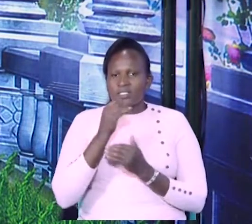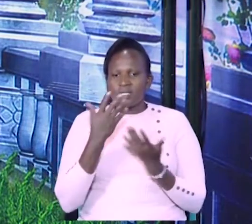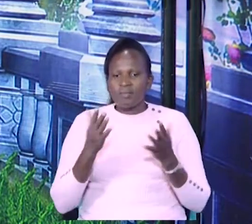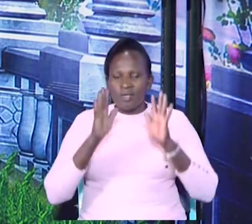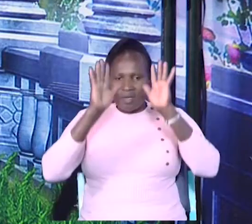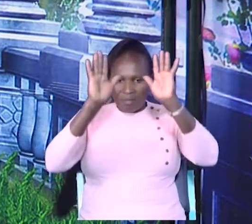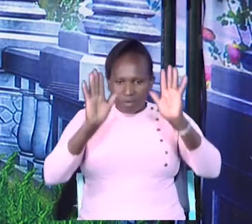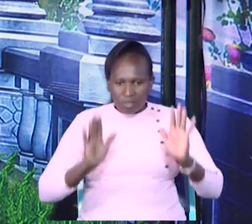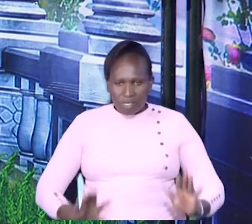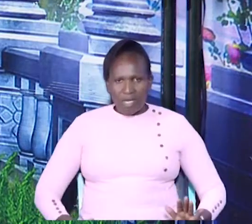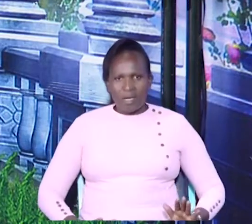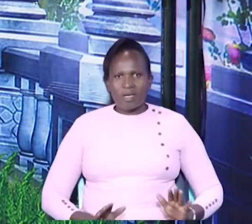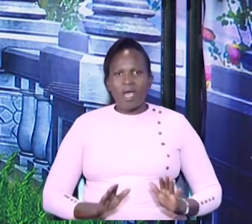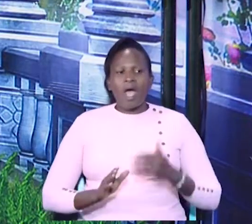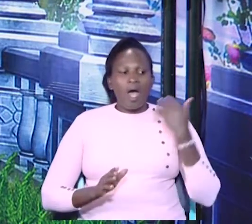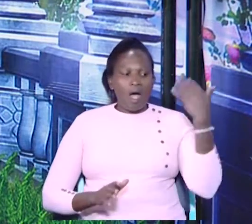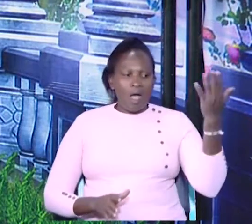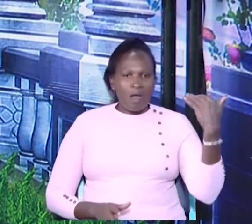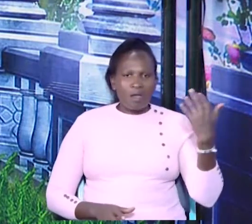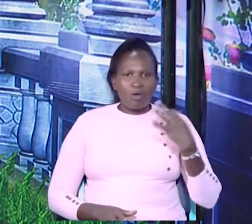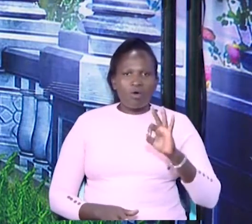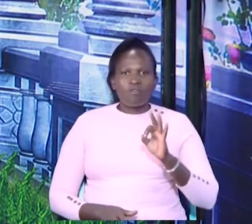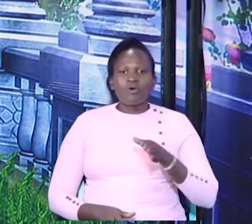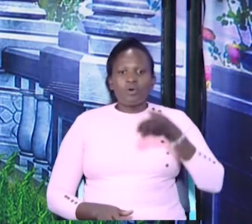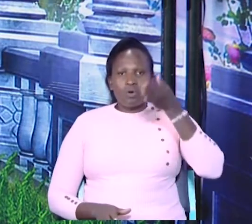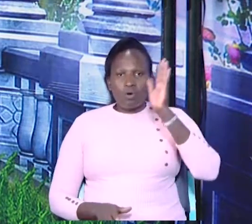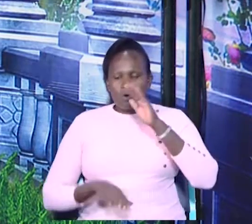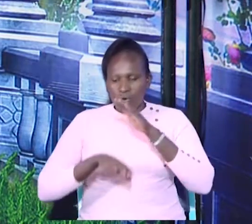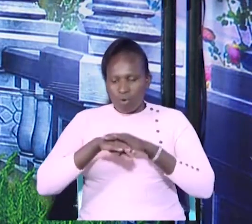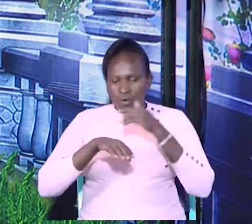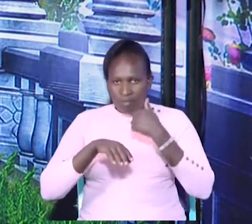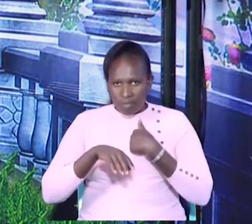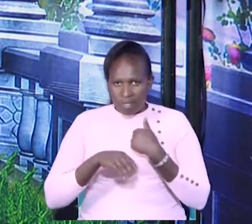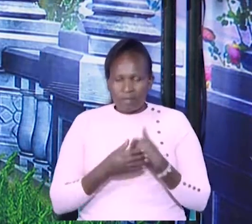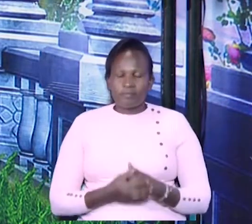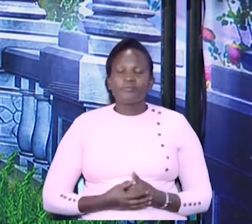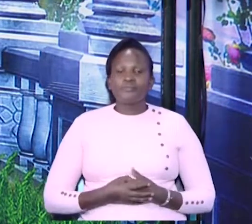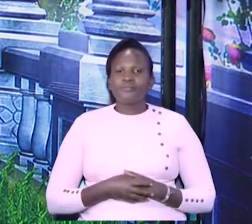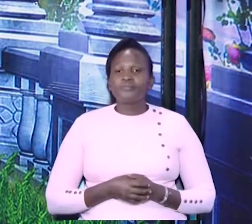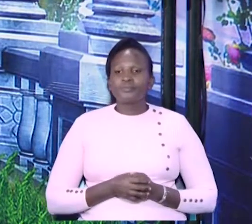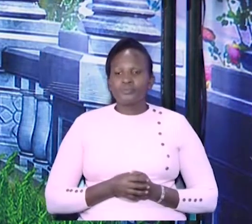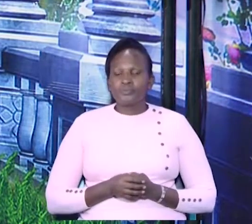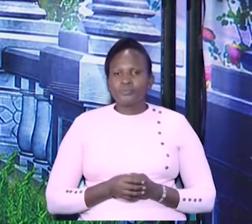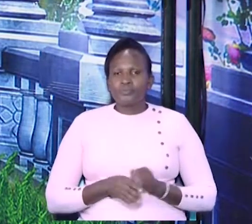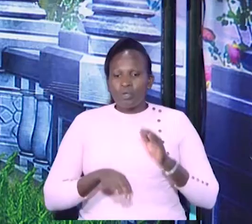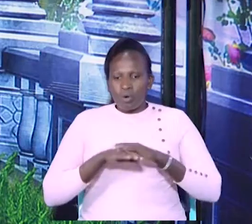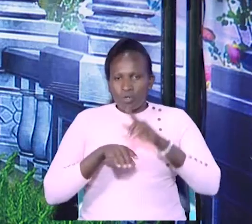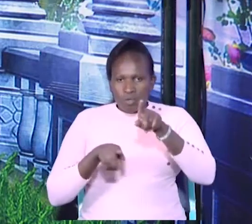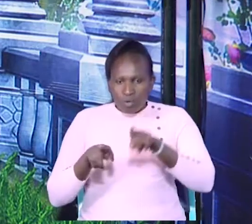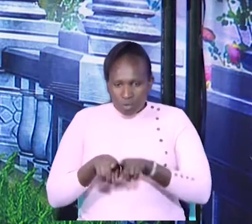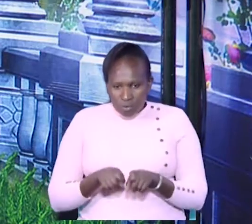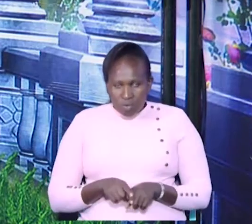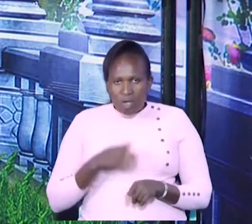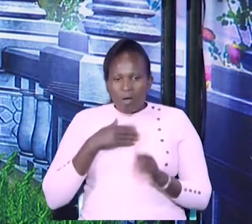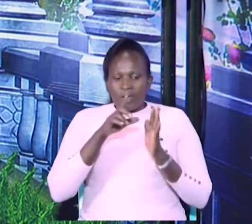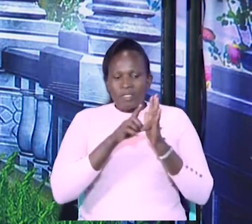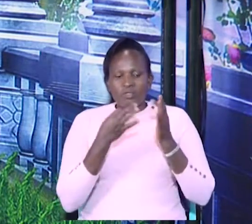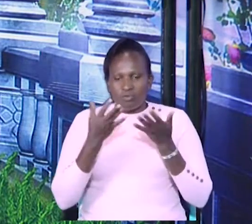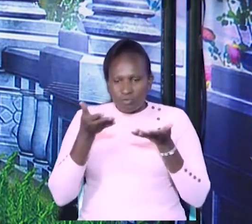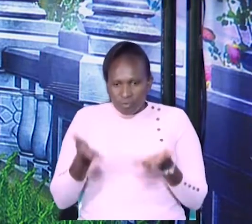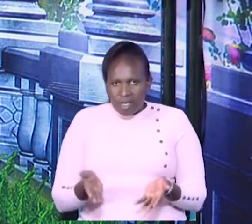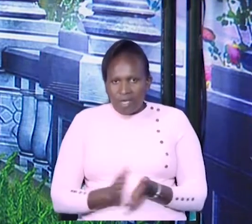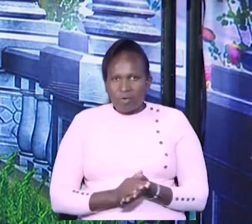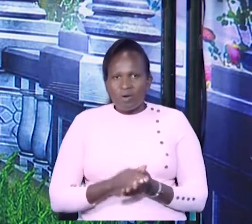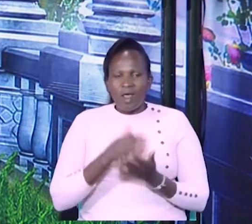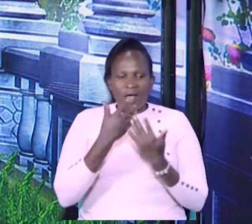maana sana ya kwamba mkono wa Mungu uko juu yangu, mkono wa Bwana uko juu yako. Na kwa lesson yetu ya siku ya leo,